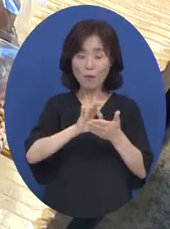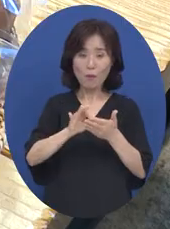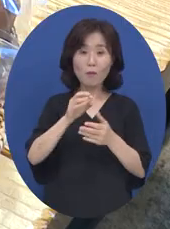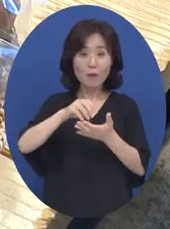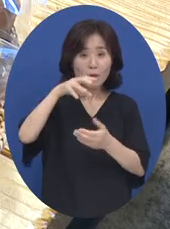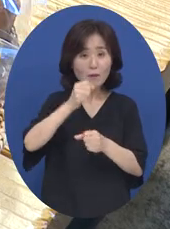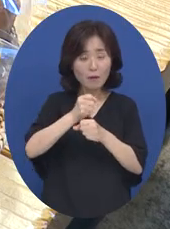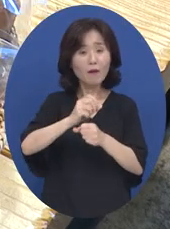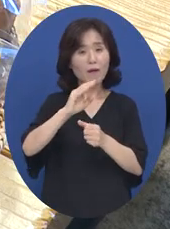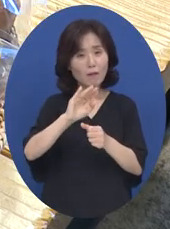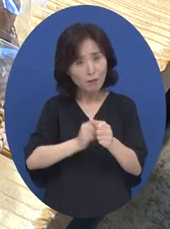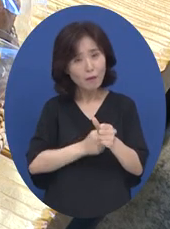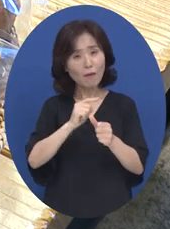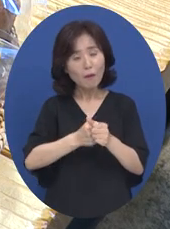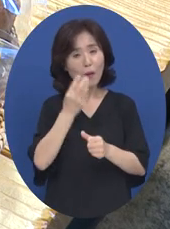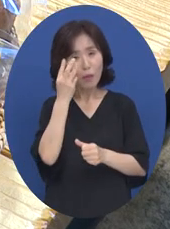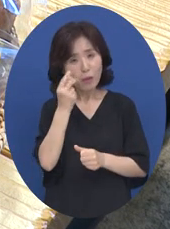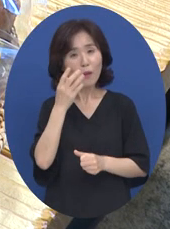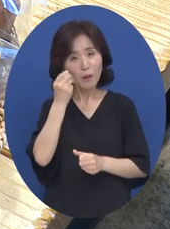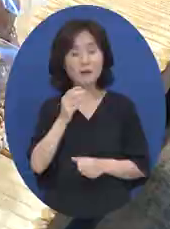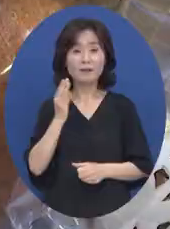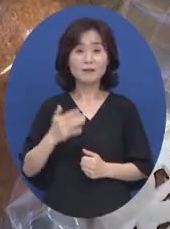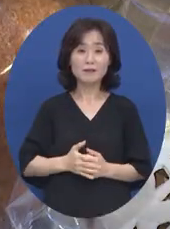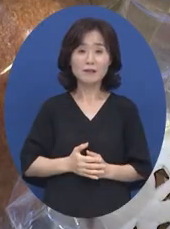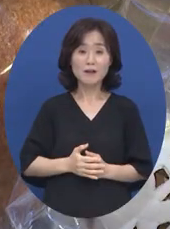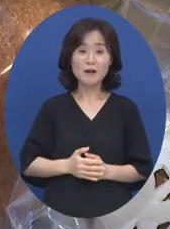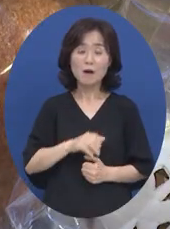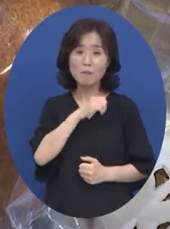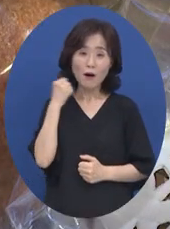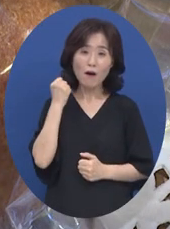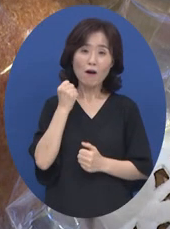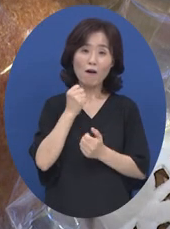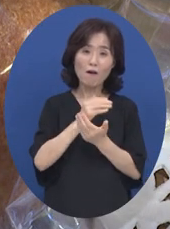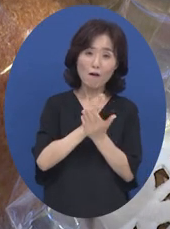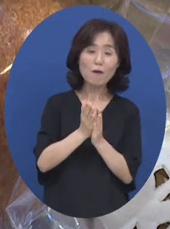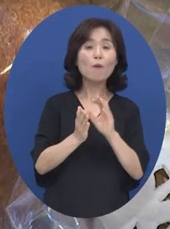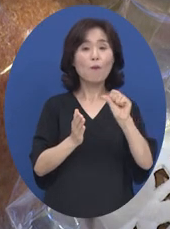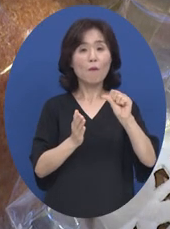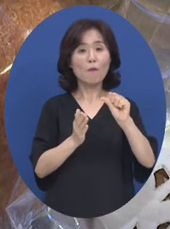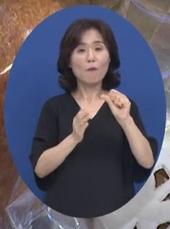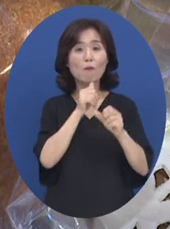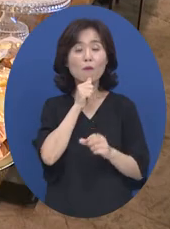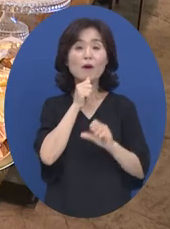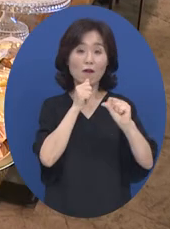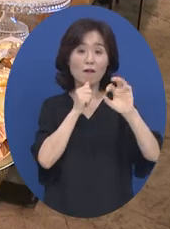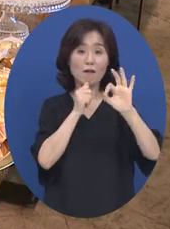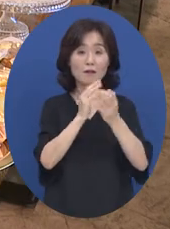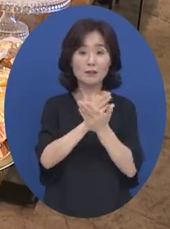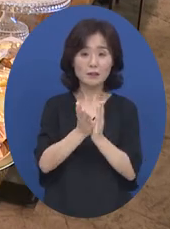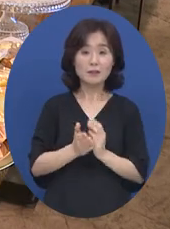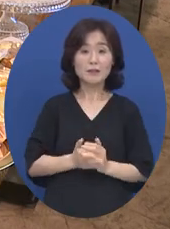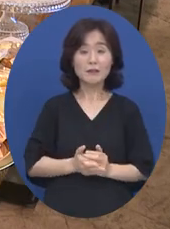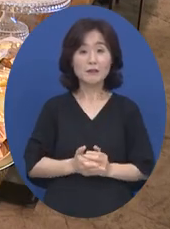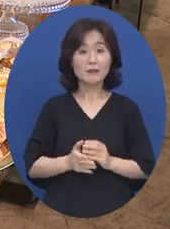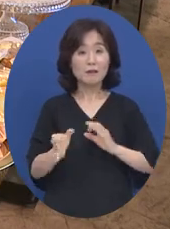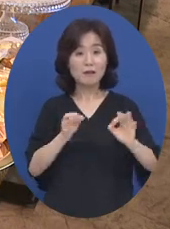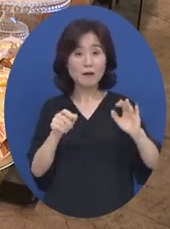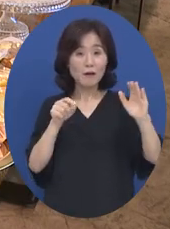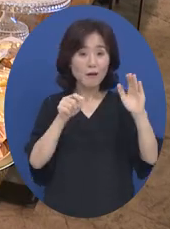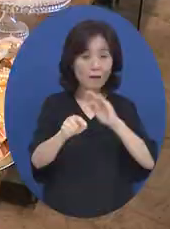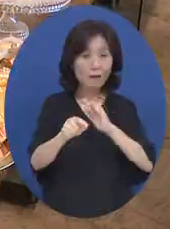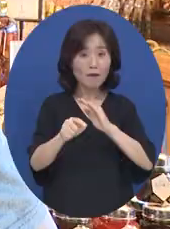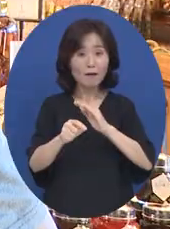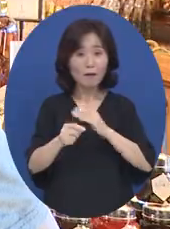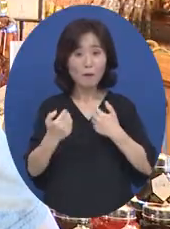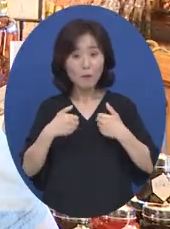좋았습니다. 맛과 영양분을 고루 갖춘 10가지의 콩 활용 제품들. 제빵점을 찾는 고객들 마음을